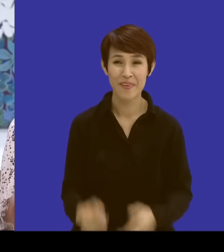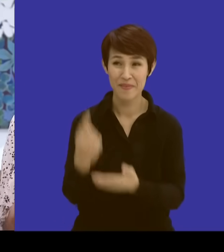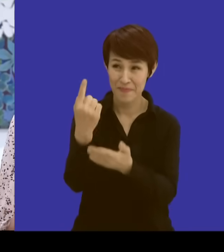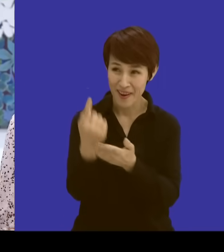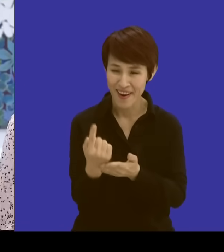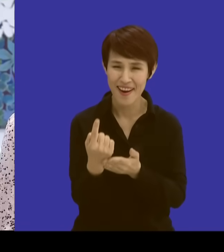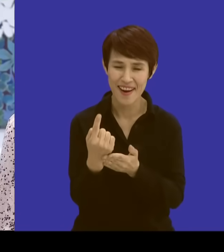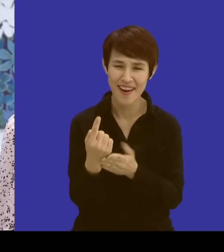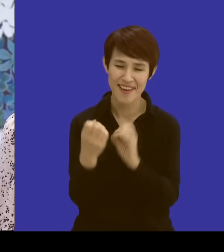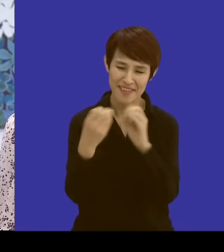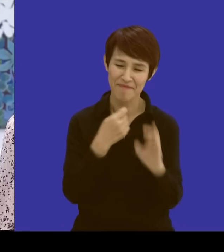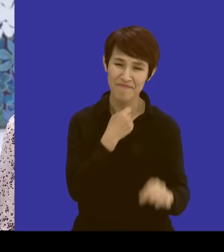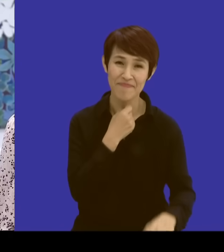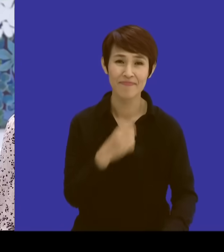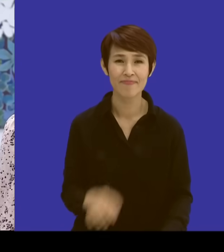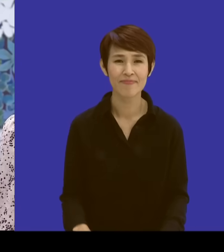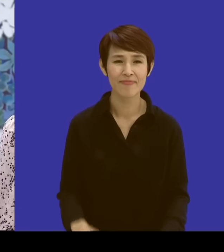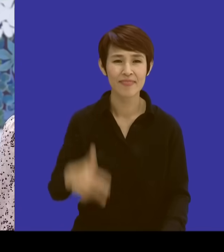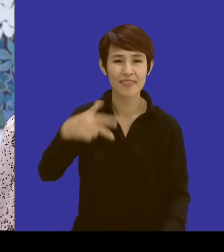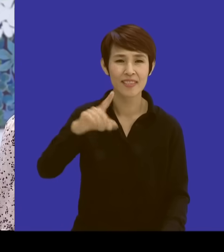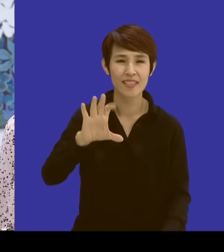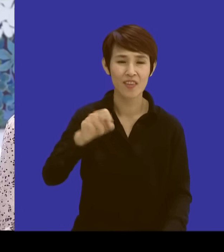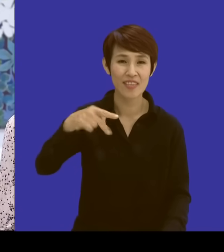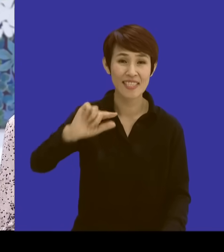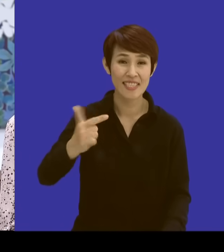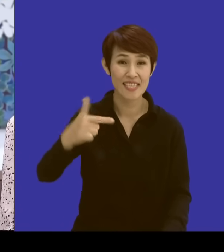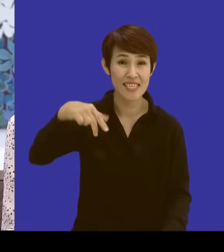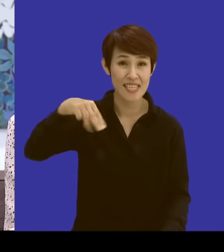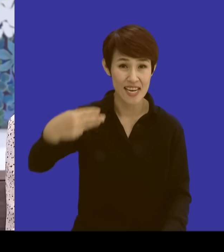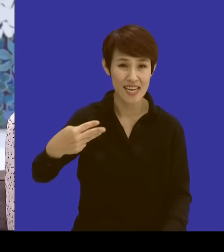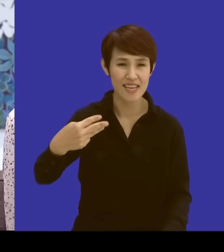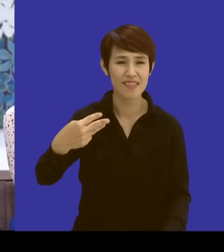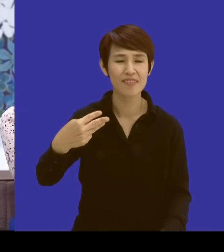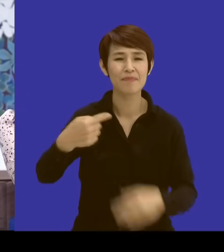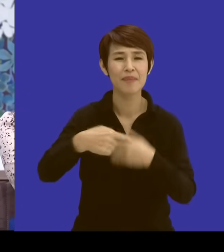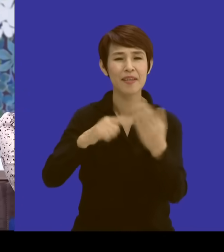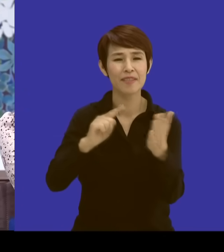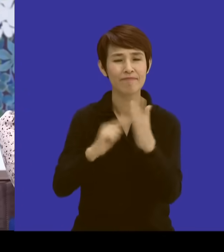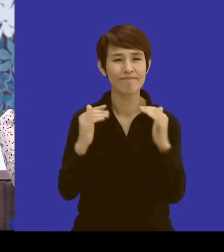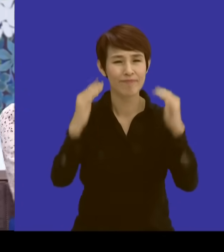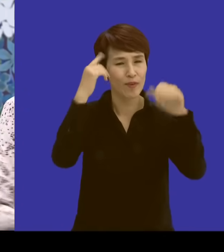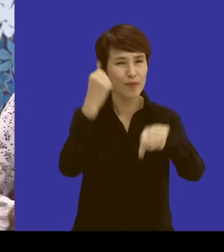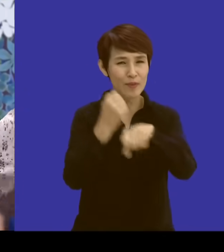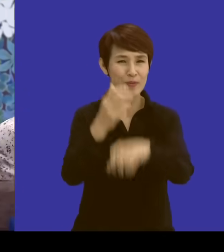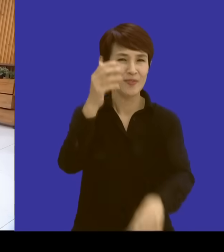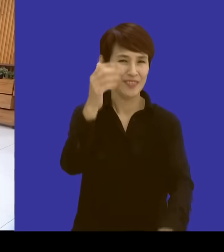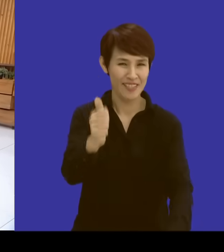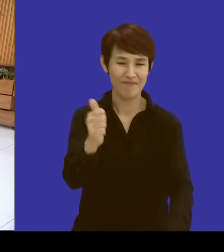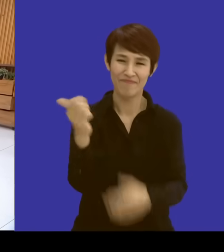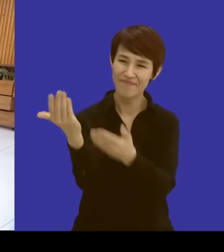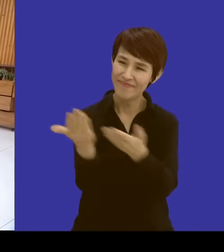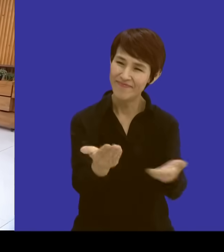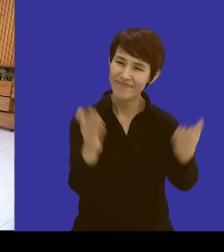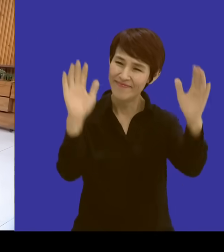이야기 좀 나눠봐야 될 것 같습니다. 정신실 마음성장연구소 정신실 소장님이십니다. 어서